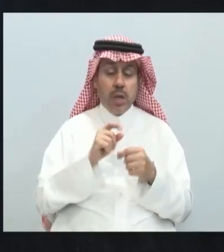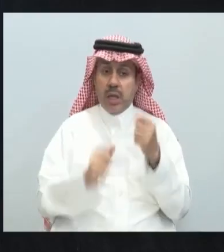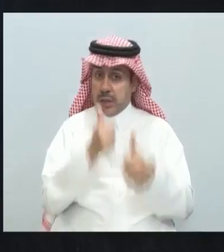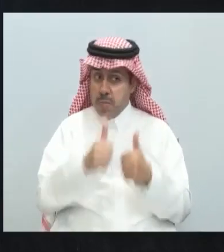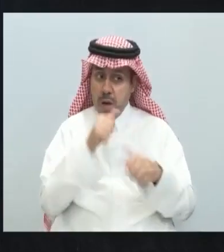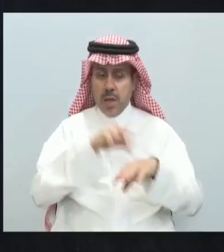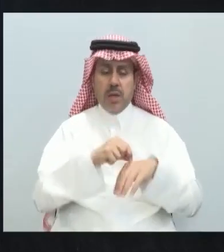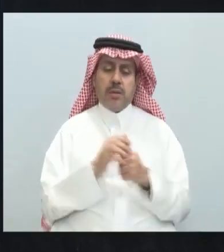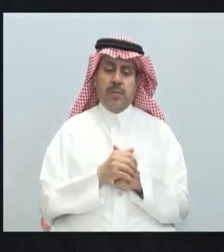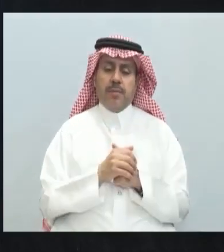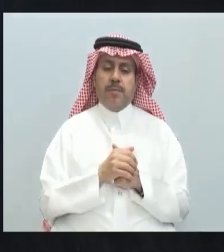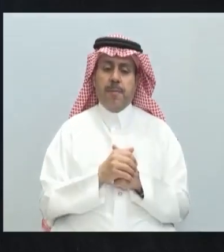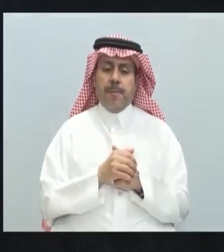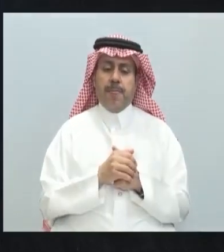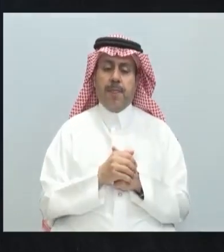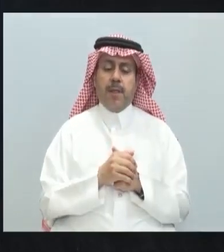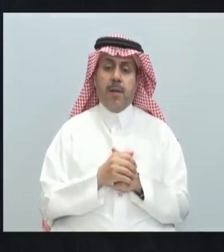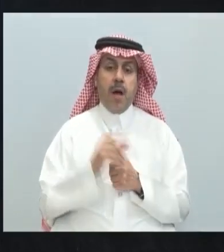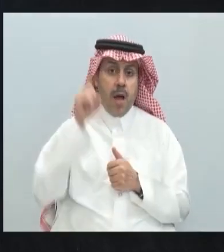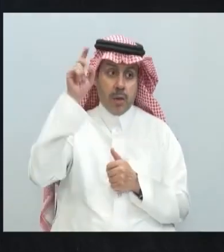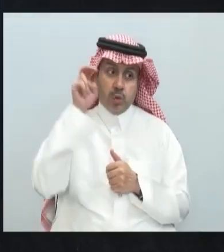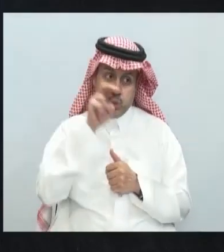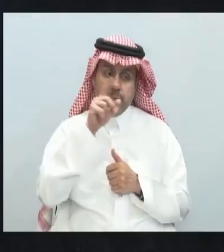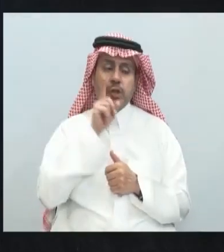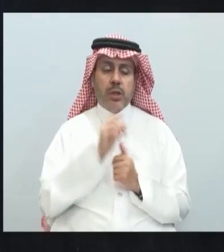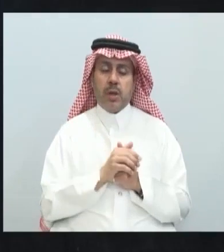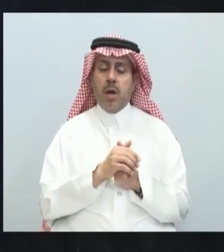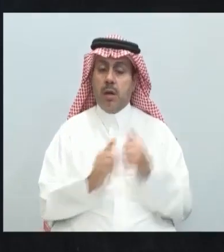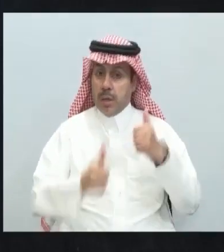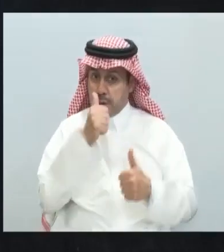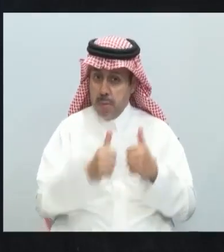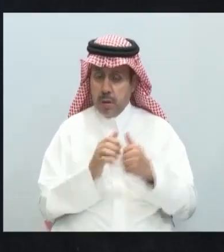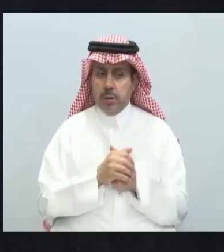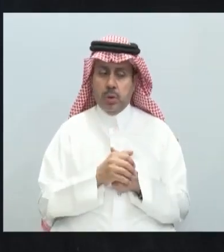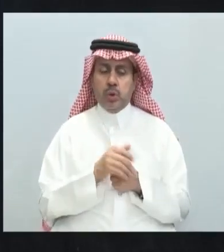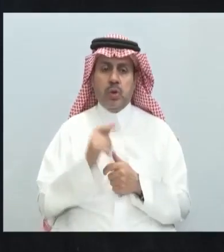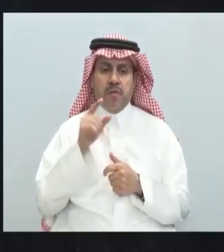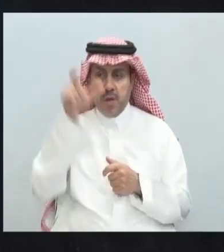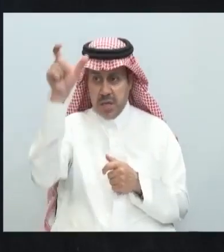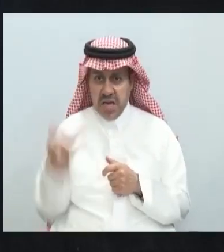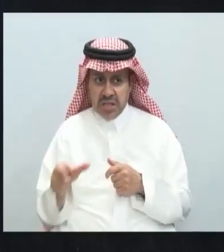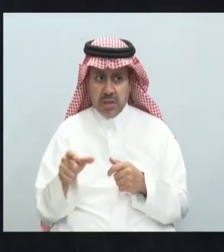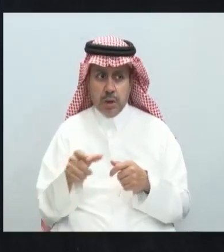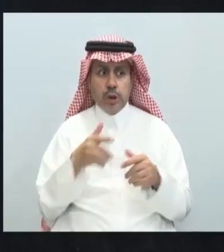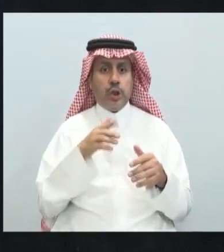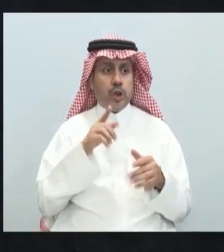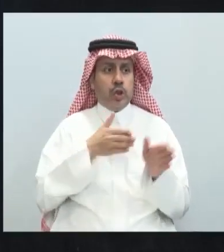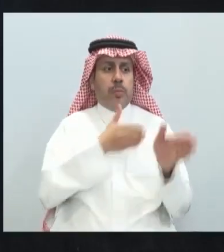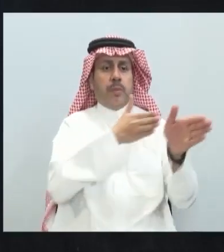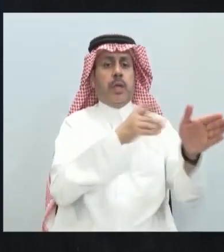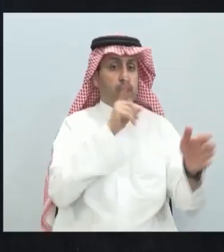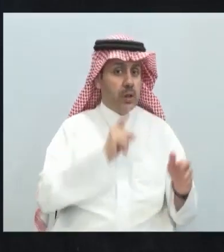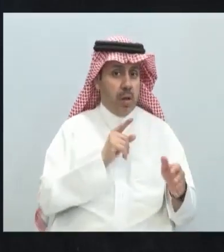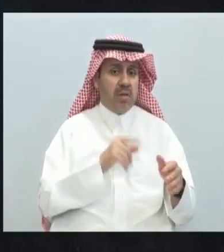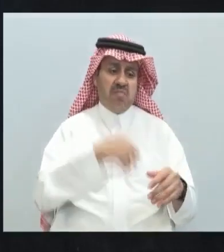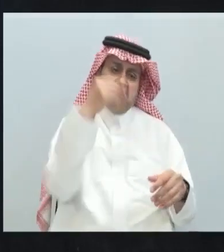يبعثون قال انك من المنظرين فتعهد لاغوينهم اجمعين الا عبادك منهم